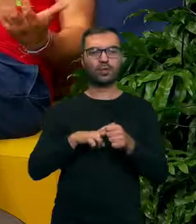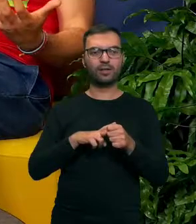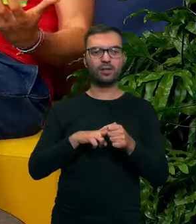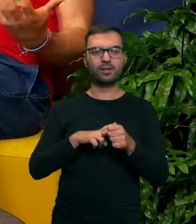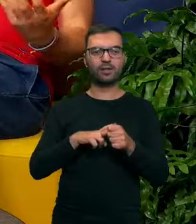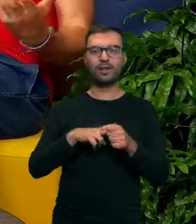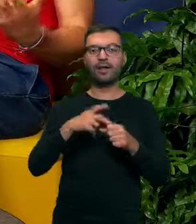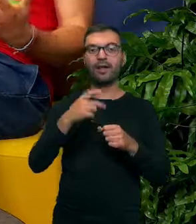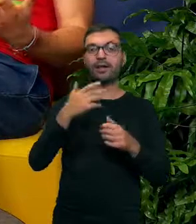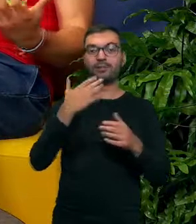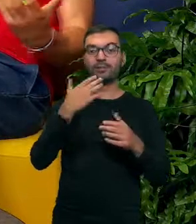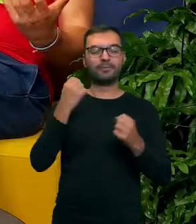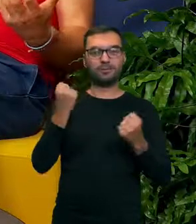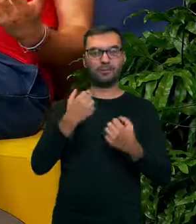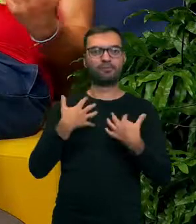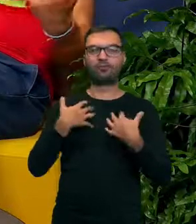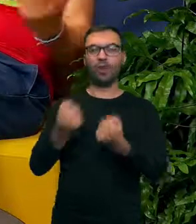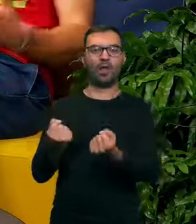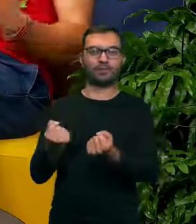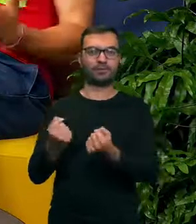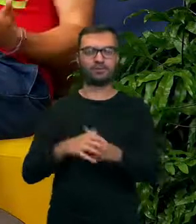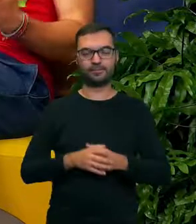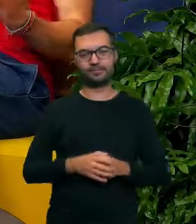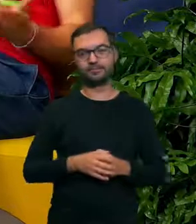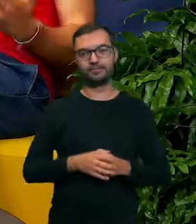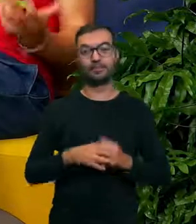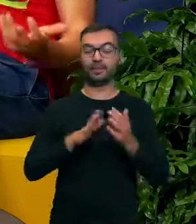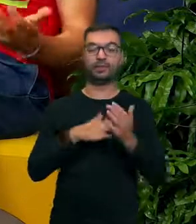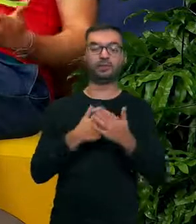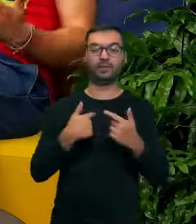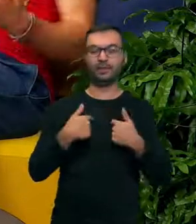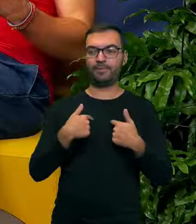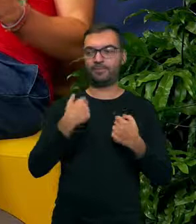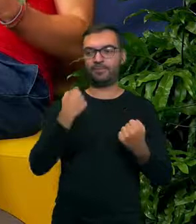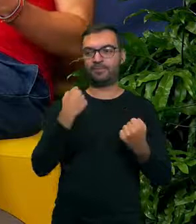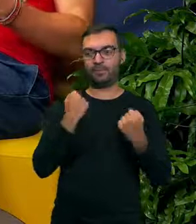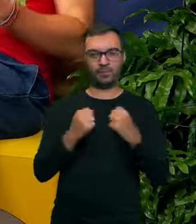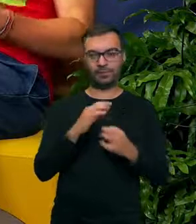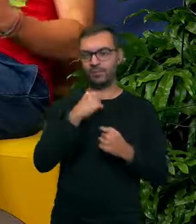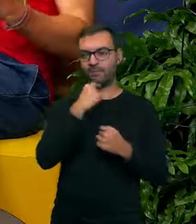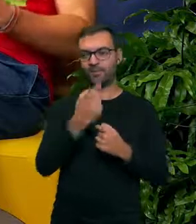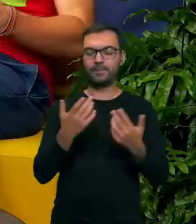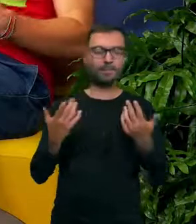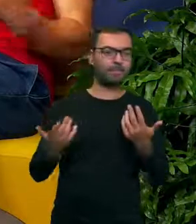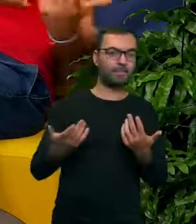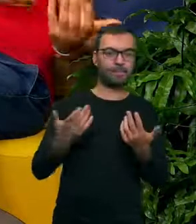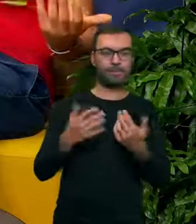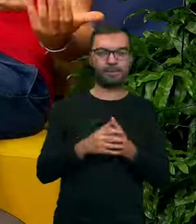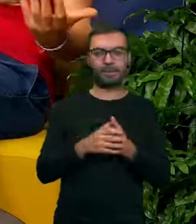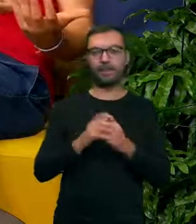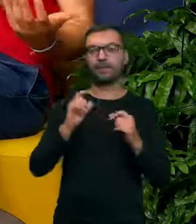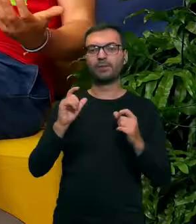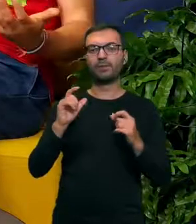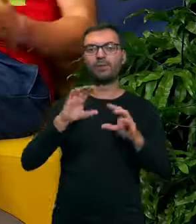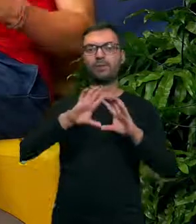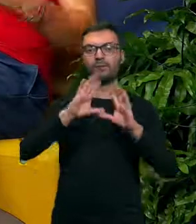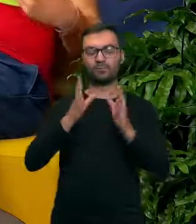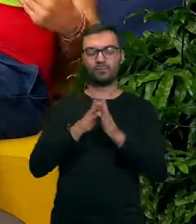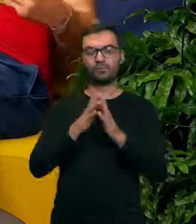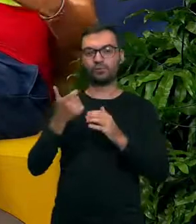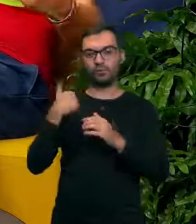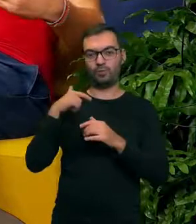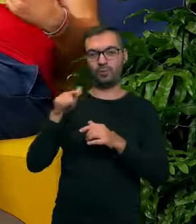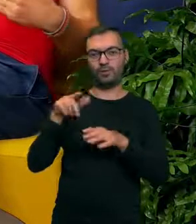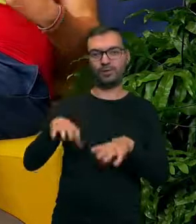dramaturgicznie angażujące, bo jest na przykład bardzo trudno powiedzieć w tej chwili, co w ogóle z tego zostało, z tego, co było